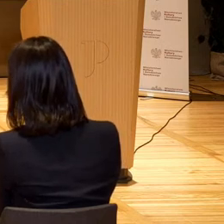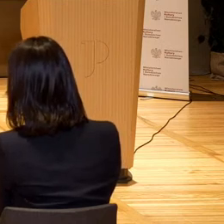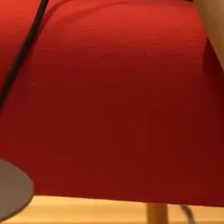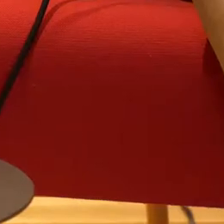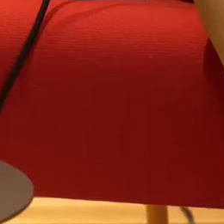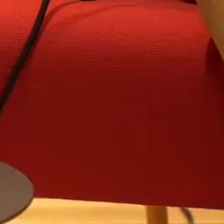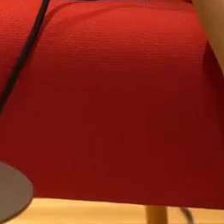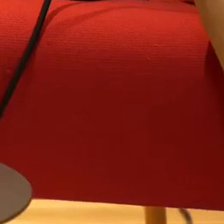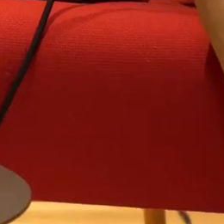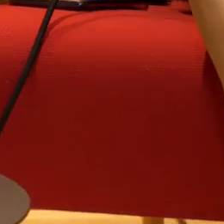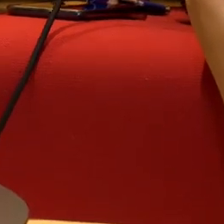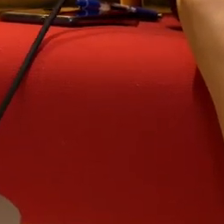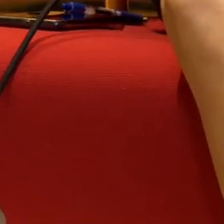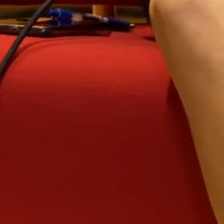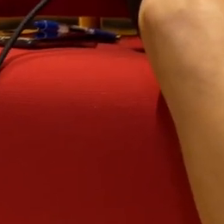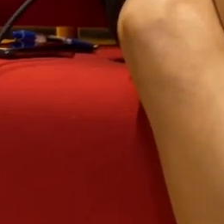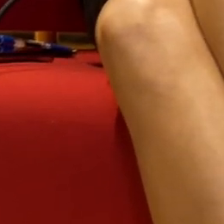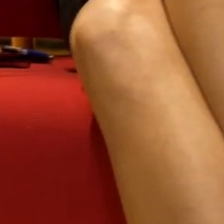nauka waży.